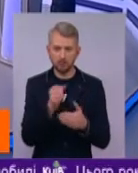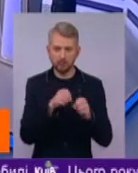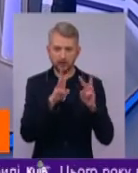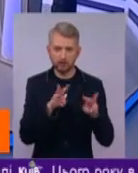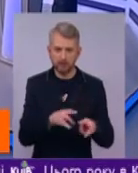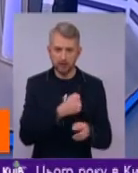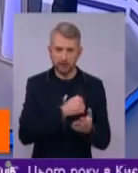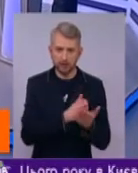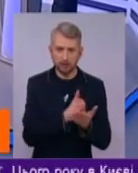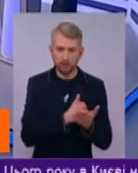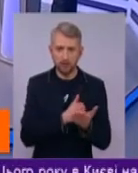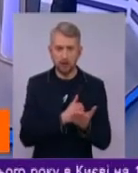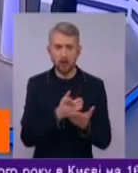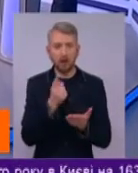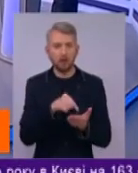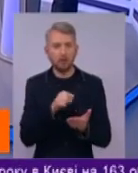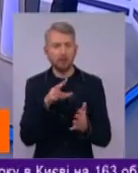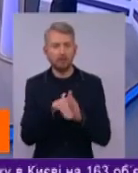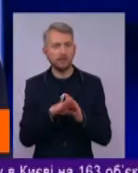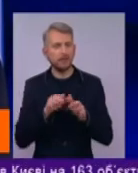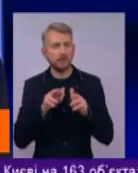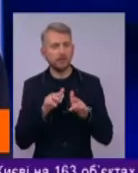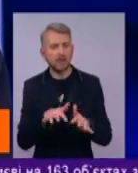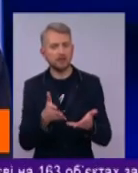содержание военнослужащих, то, не введя ее в действие,